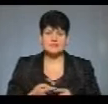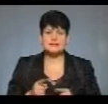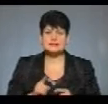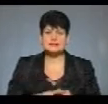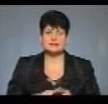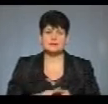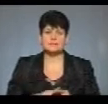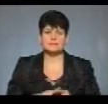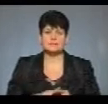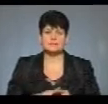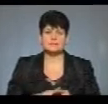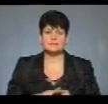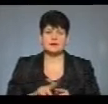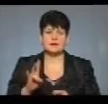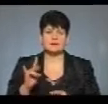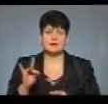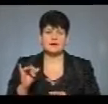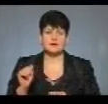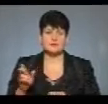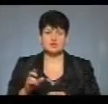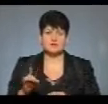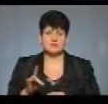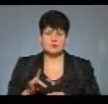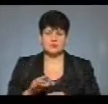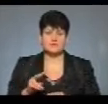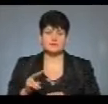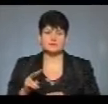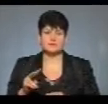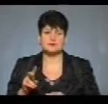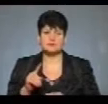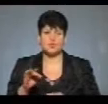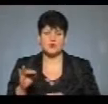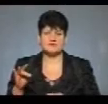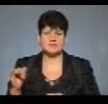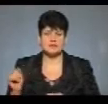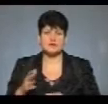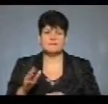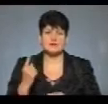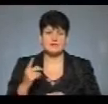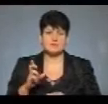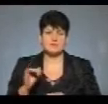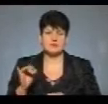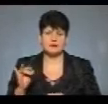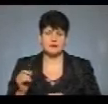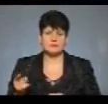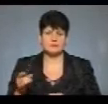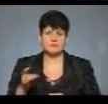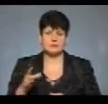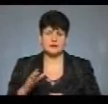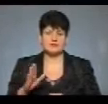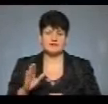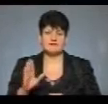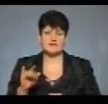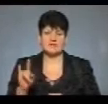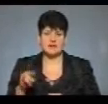зокрема, Нараївська громада Бережанський район, Млиновецька громада Зборівський район, Великобірківська громада Тернопільський район і Вітнянська